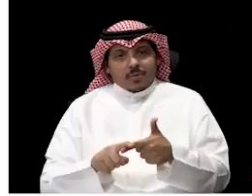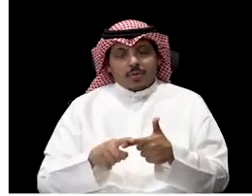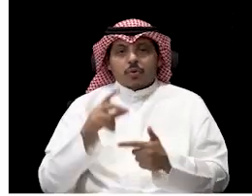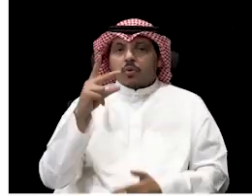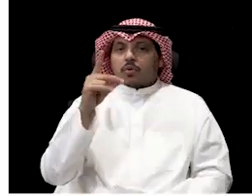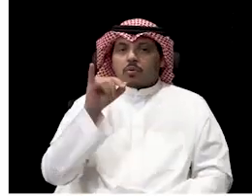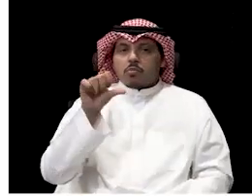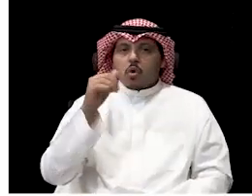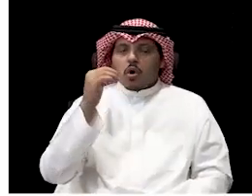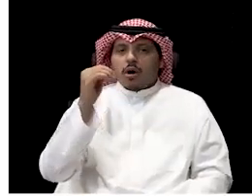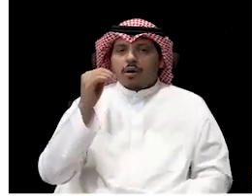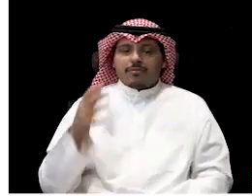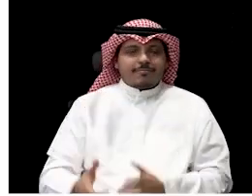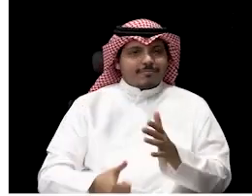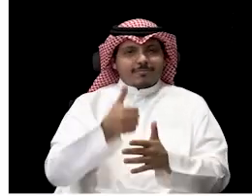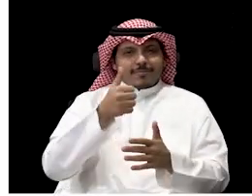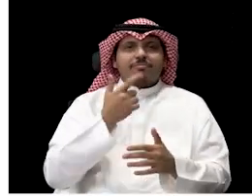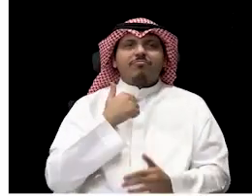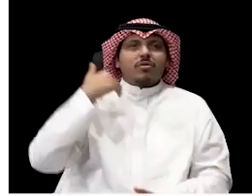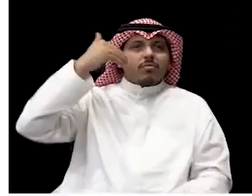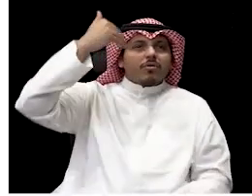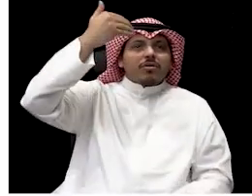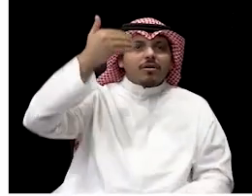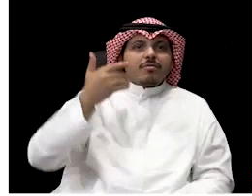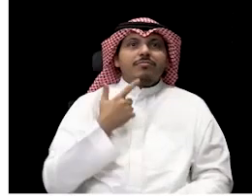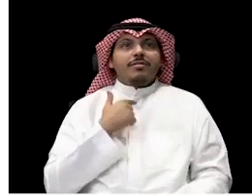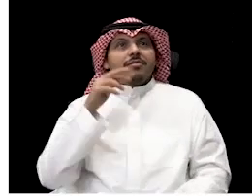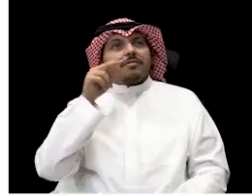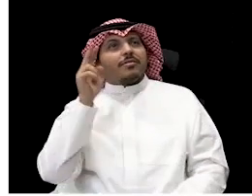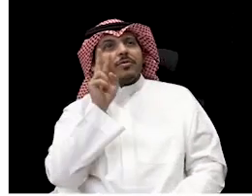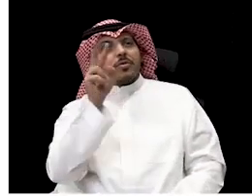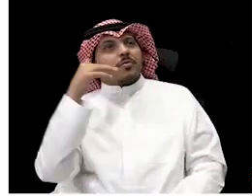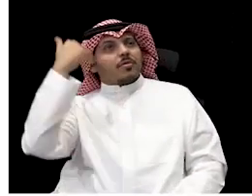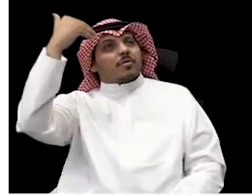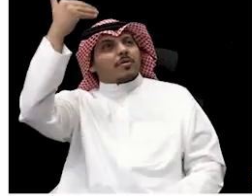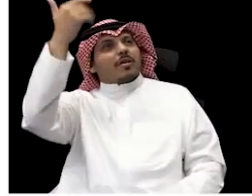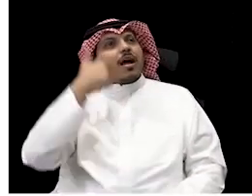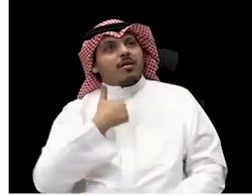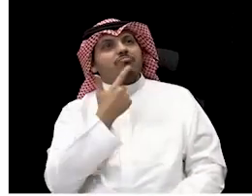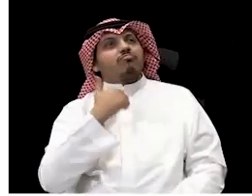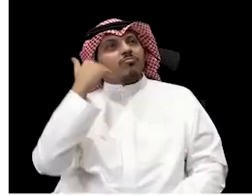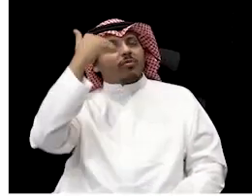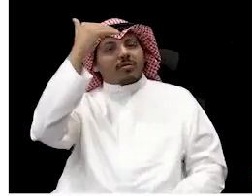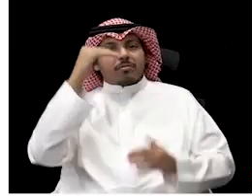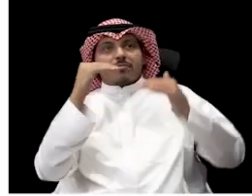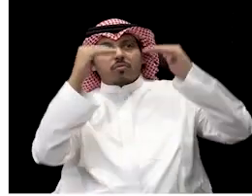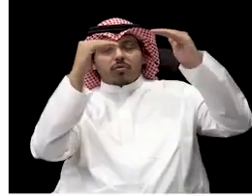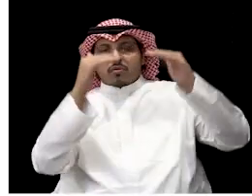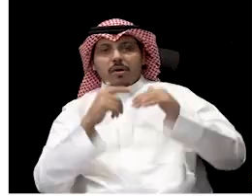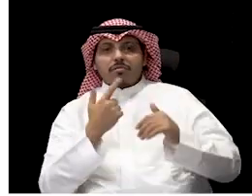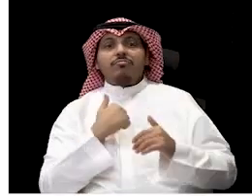شديدة في المجد ونيل العلا. إذا لم يتوفر لديك الطموح قد لا